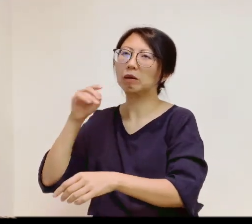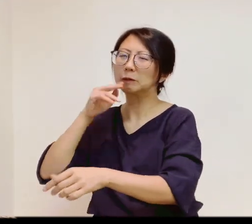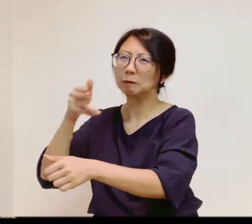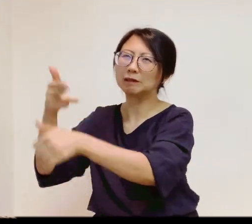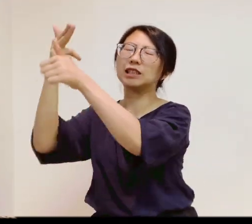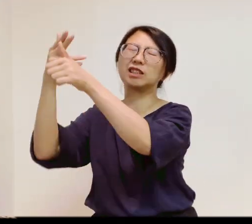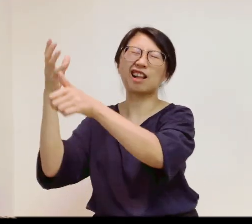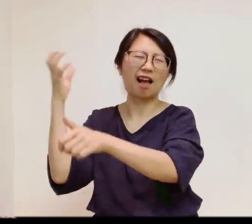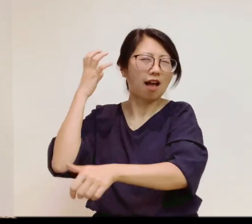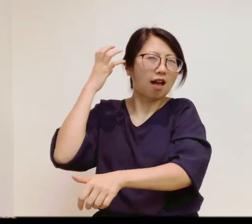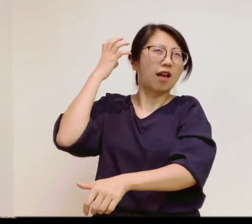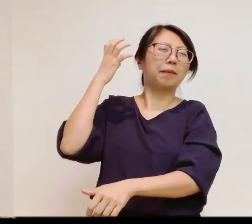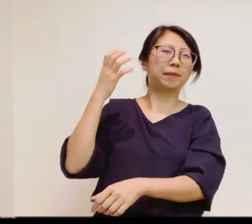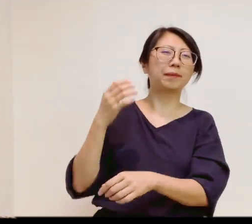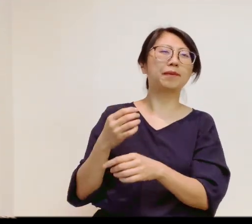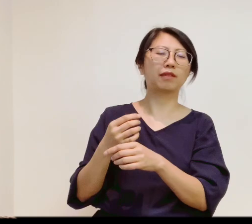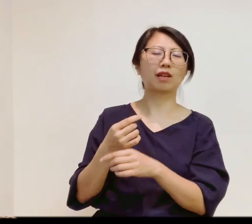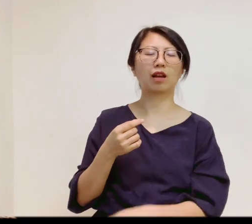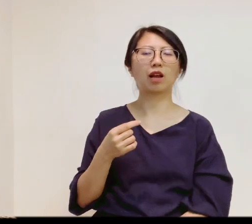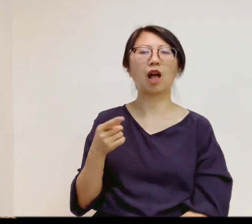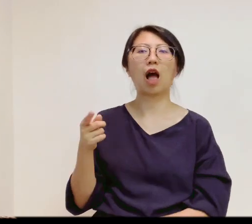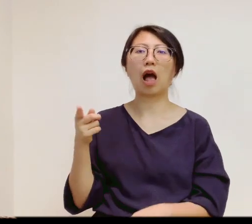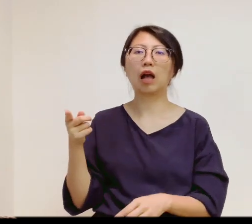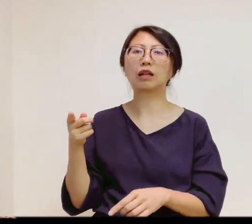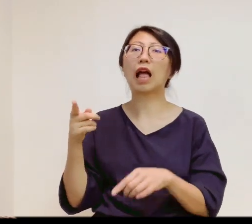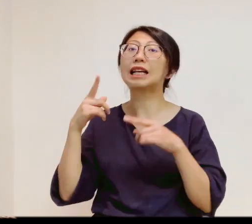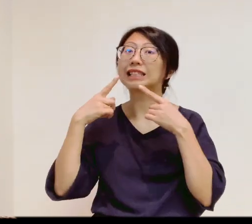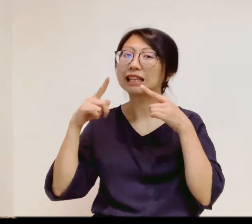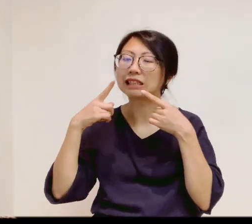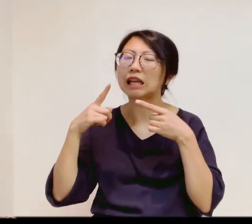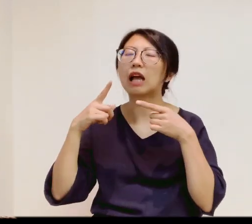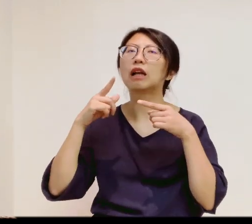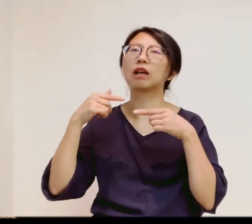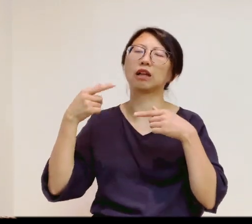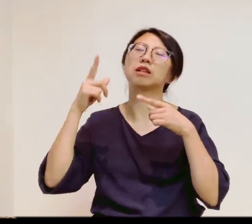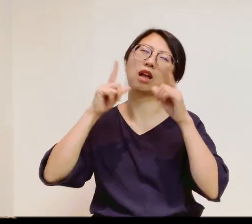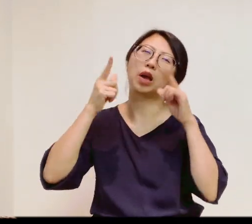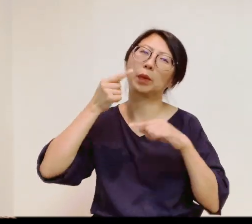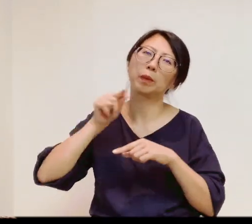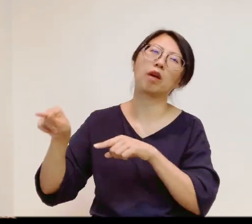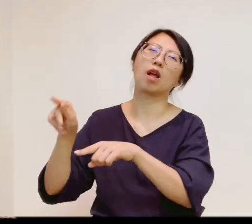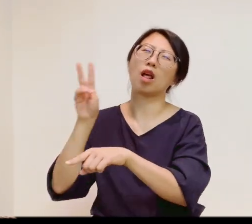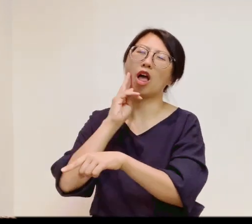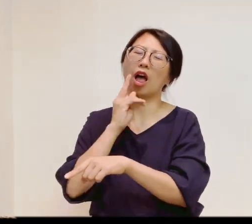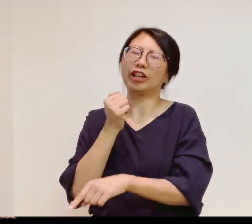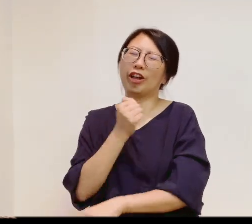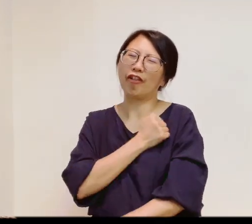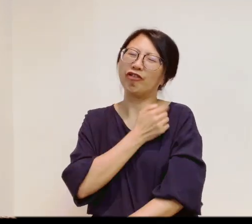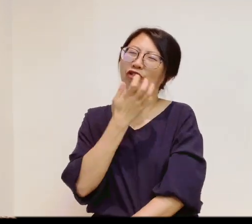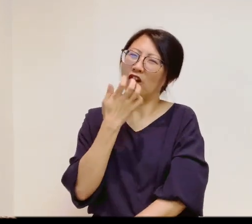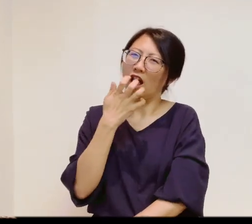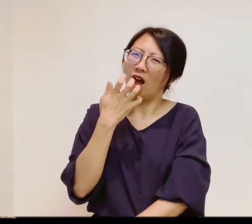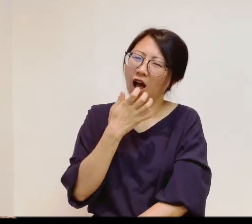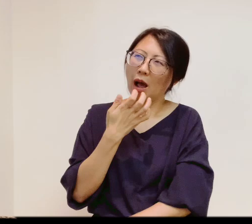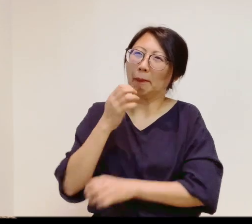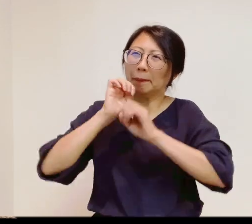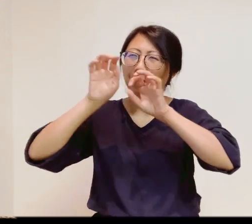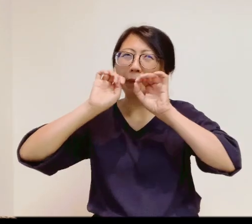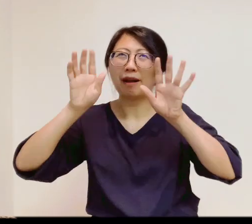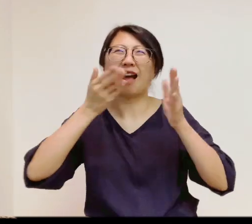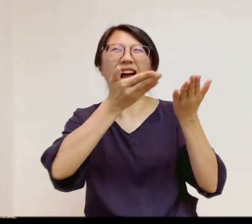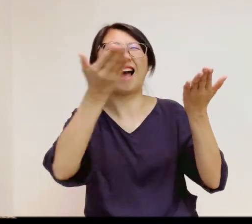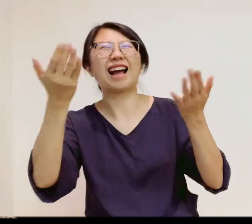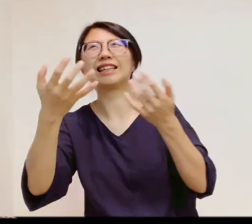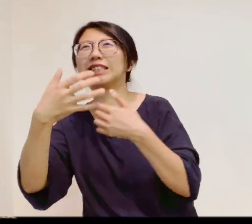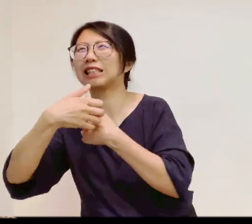樹森林裏邊咧，係不斷有回聲。咁呢個所謂聲形咧，唱歌咧，其實係呢啲呻吟聲啊、痛苦嘅呼叫